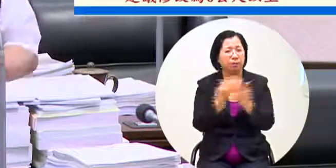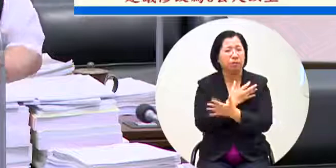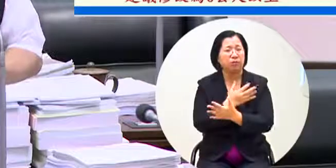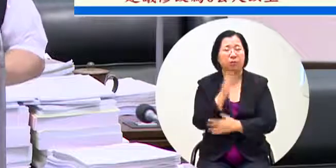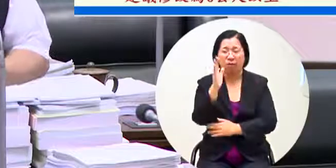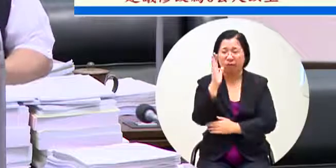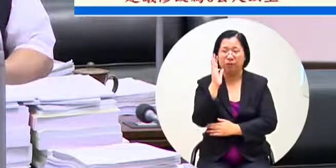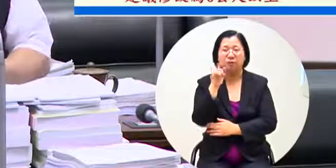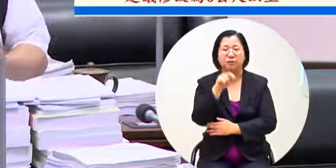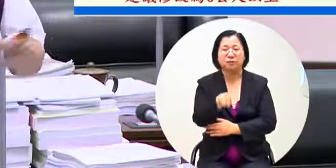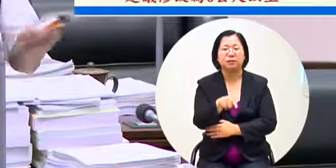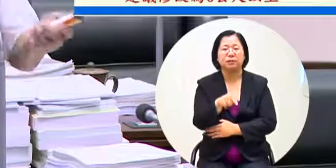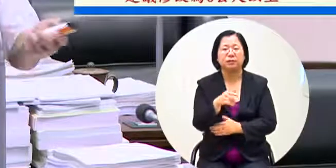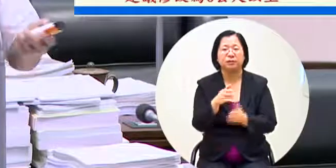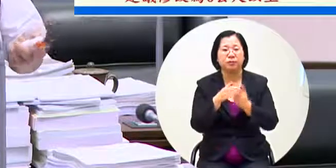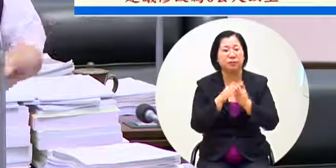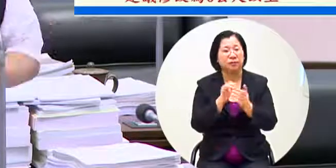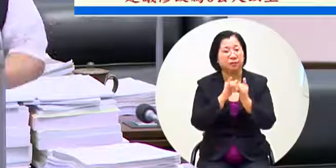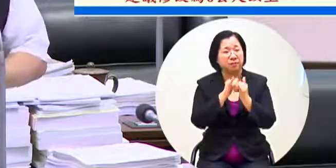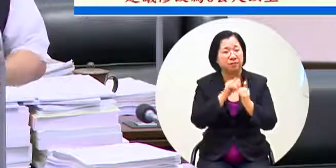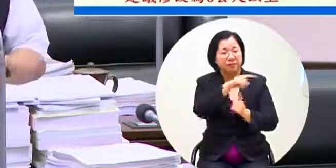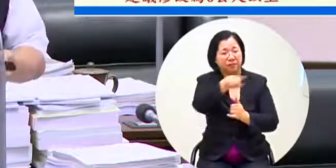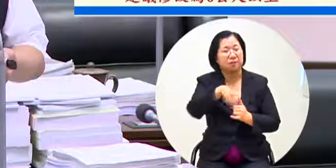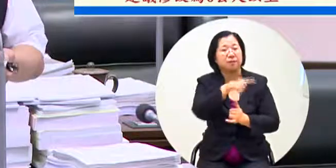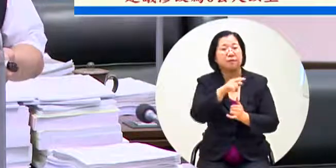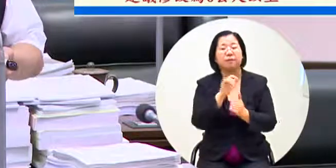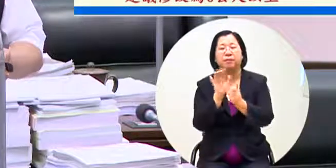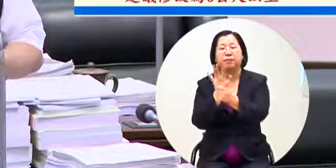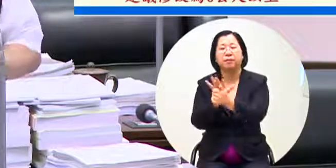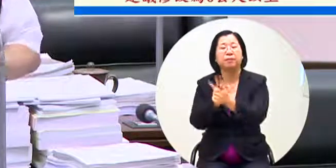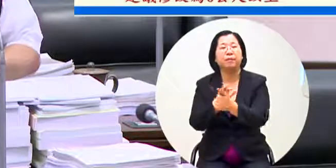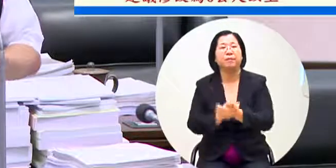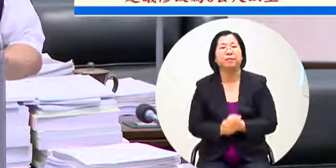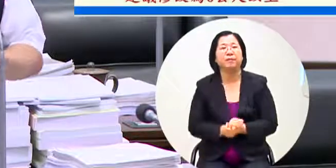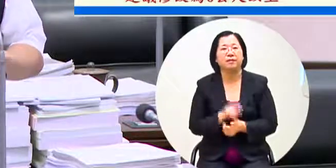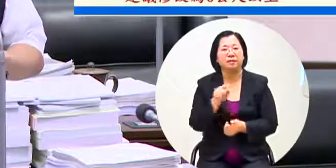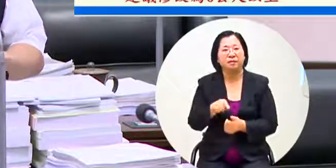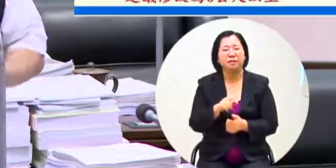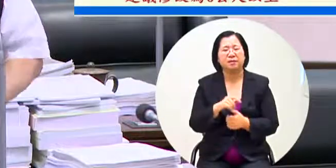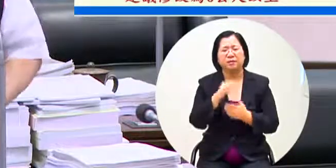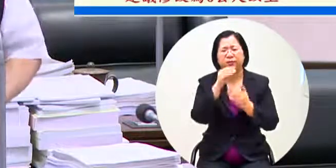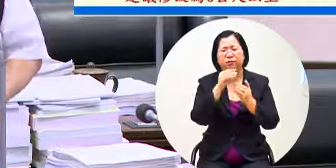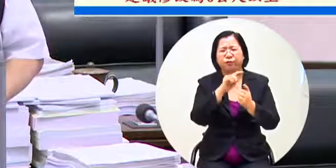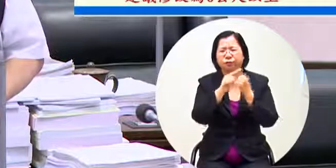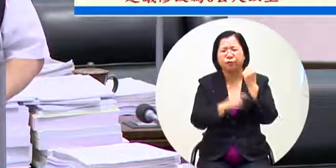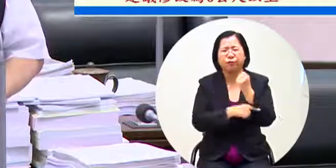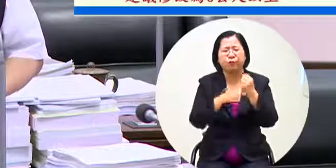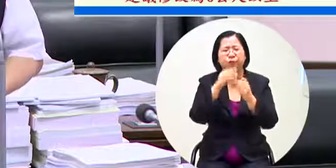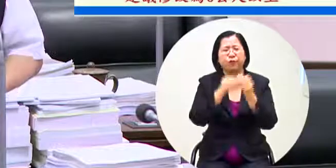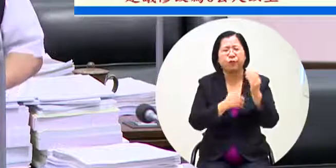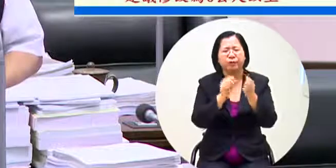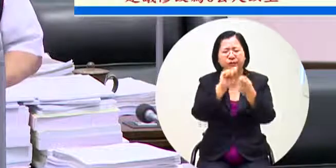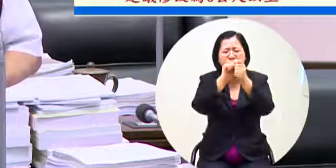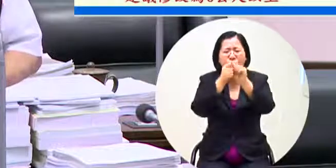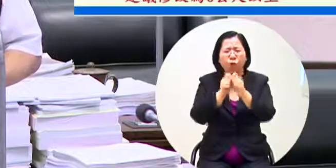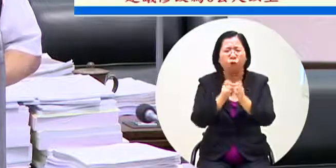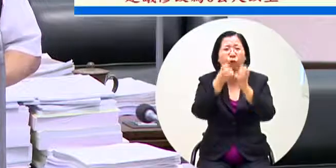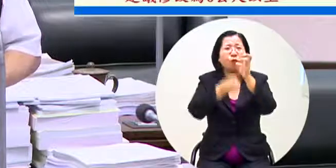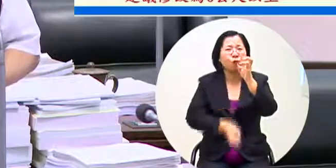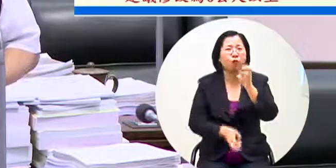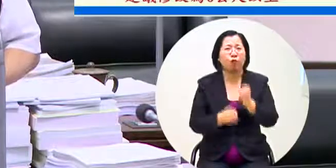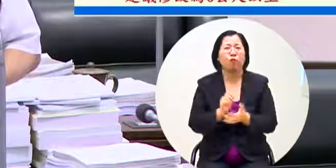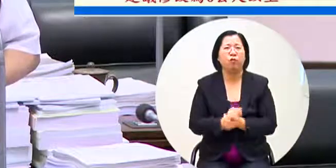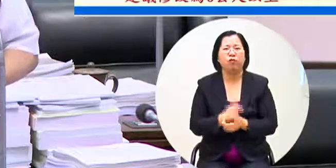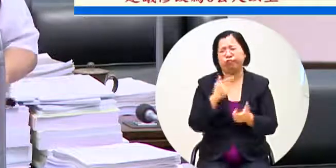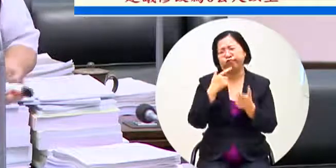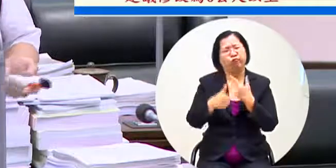啊，民间来斗相共，结果碍于现行法令，足济的这個施行细则， 无法度啊来这个啊符合的